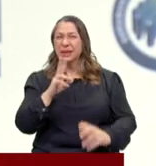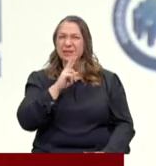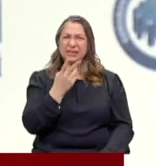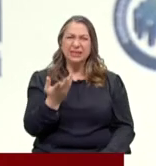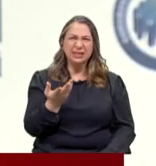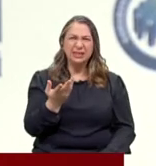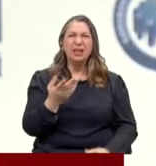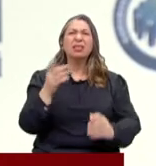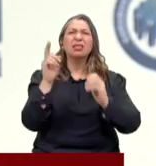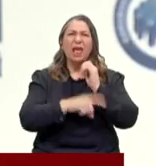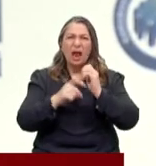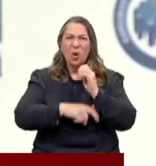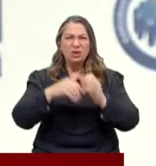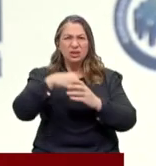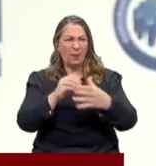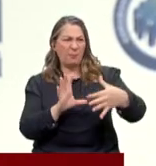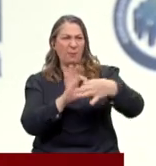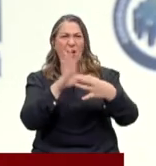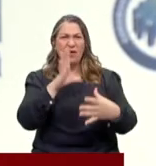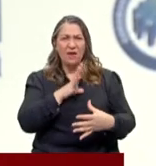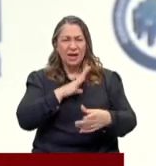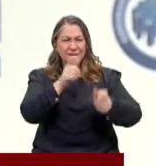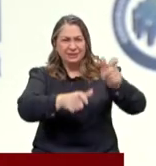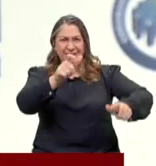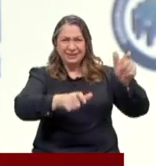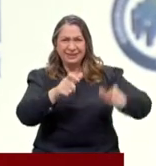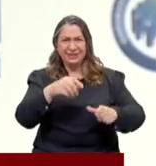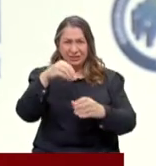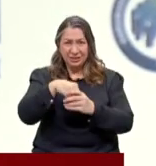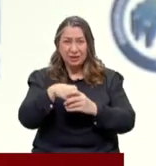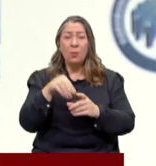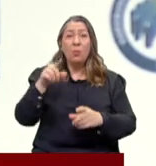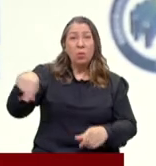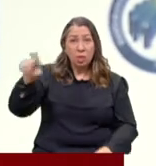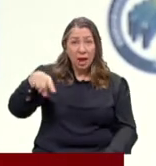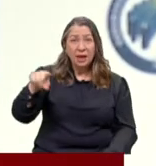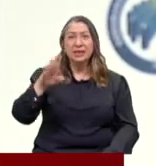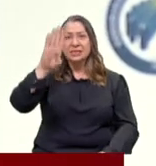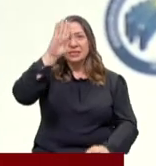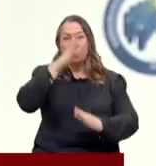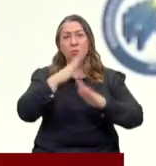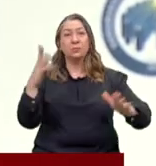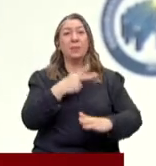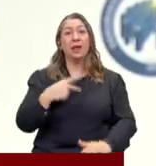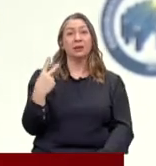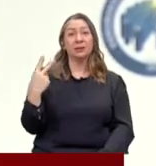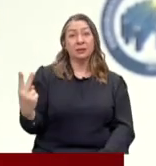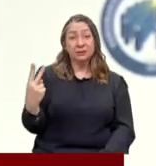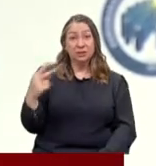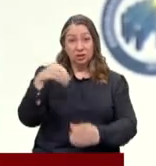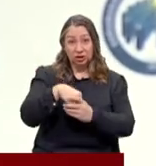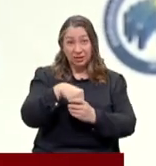ki terör örgütünün aparatları olarak da bunlar İstanbul Büyükşehir